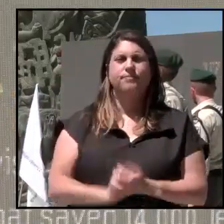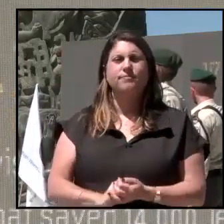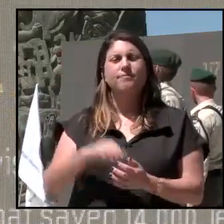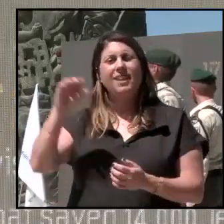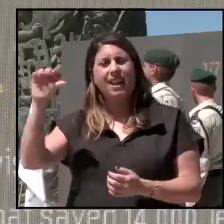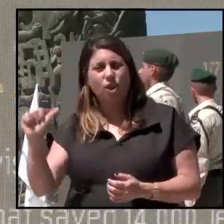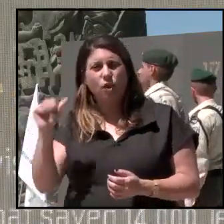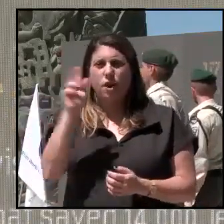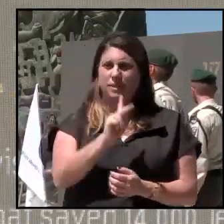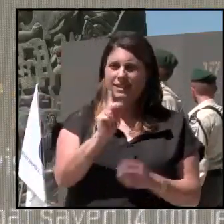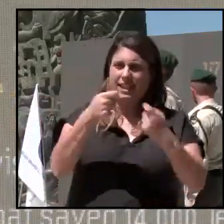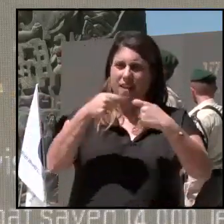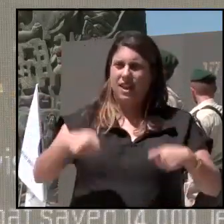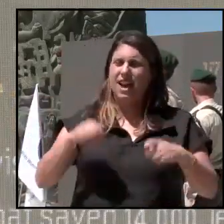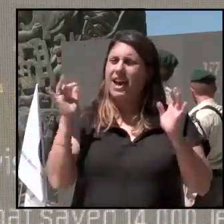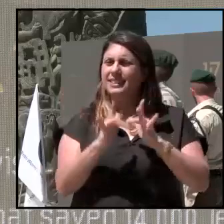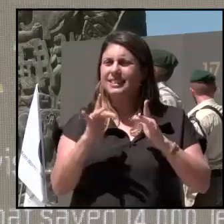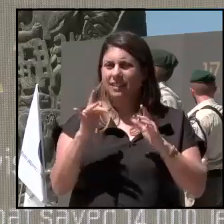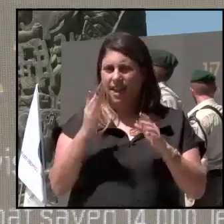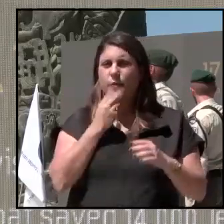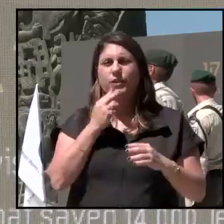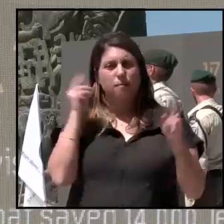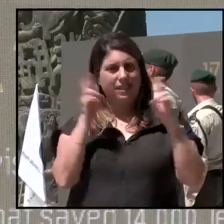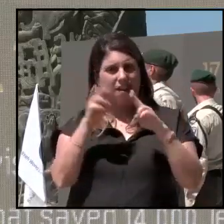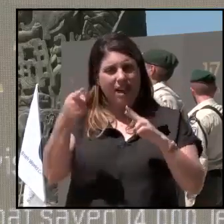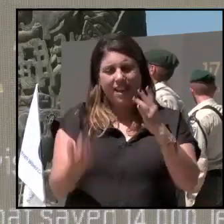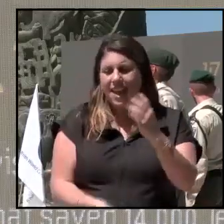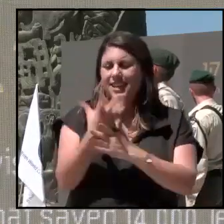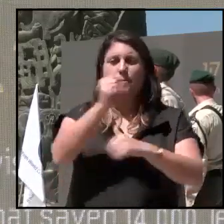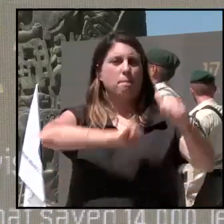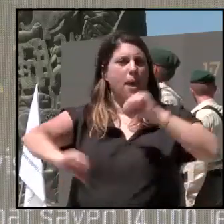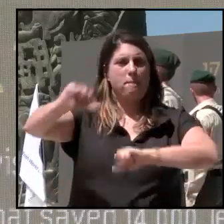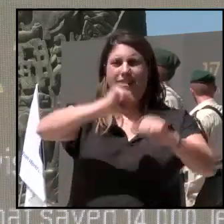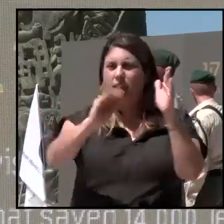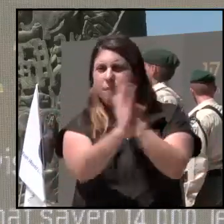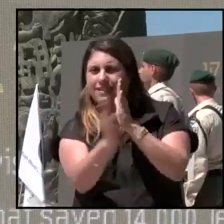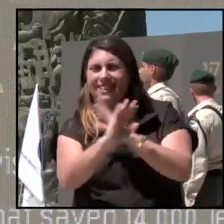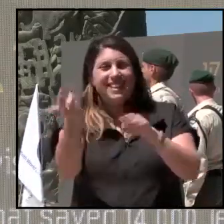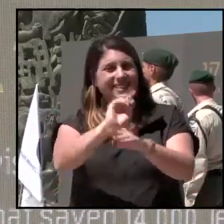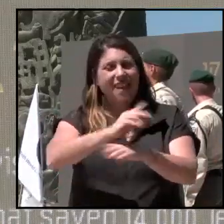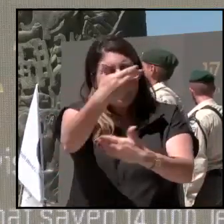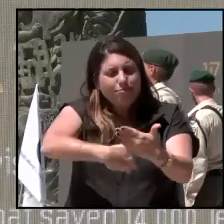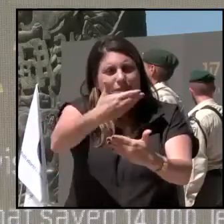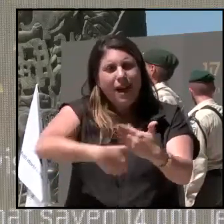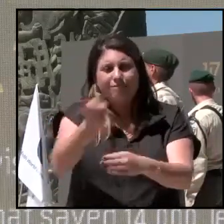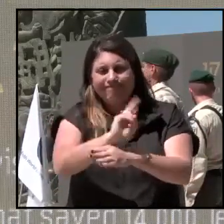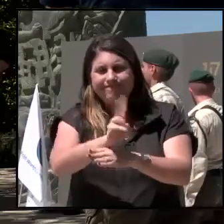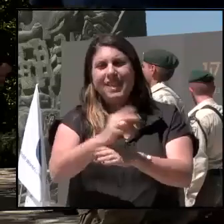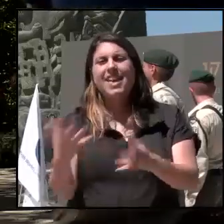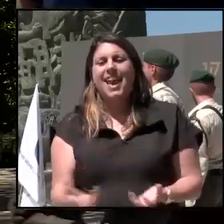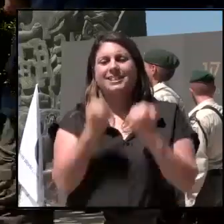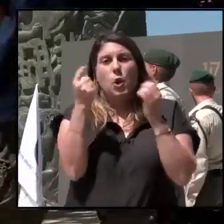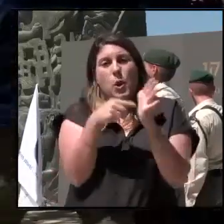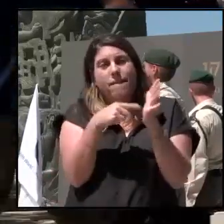קמינסקי, חבר הרזיסטנס היהודי בצרפת, הקים מעבדה מחתרתית וזייף אלפי מסמכים שהצילו, על